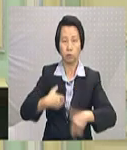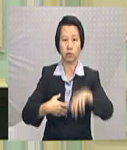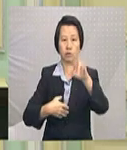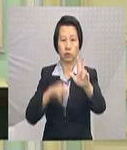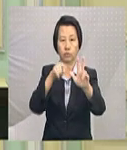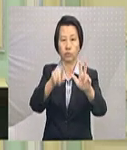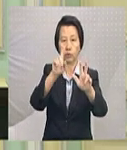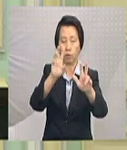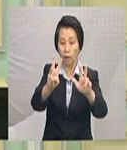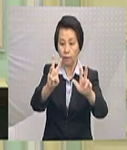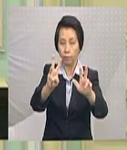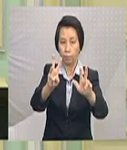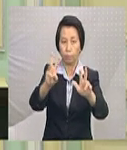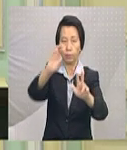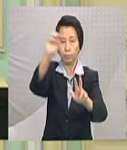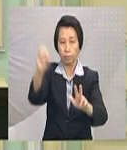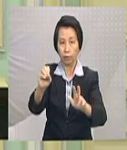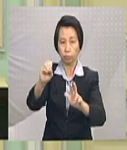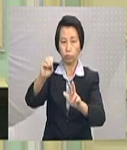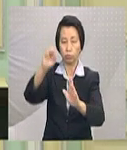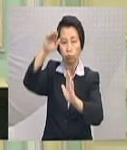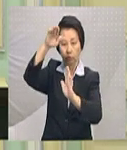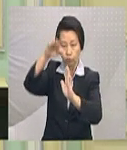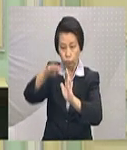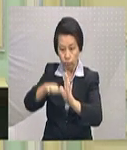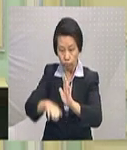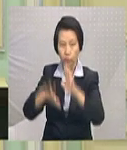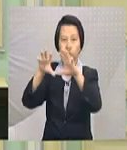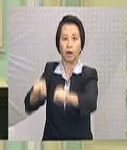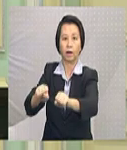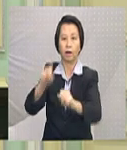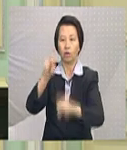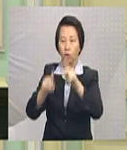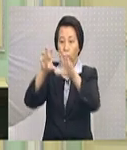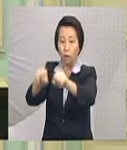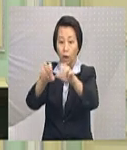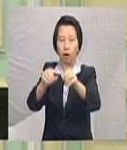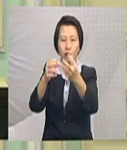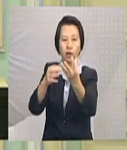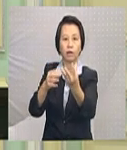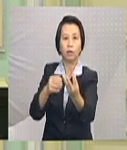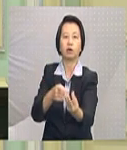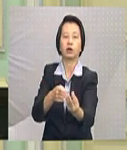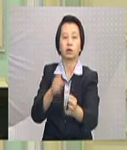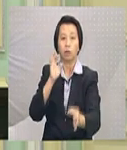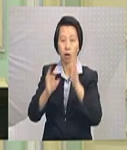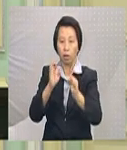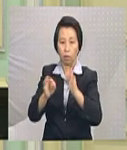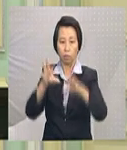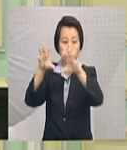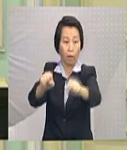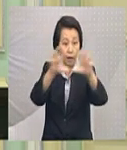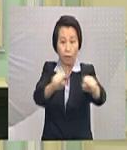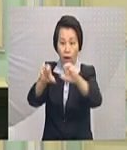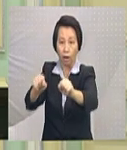3.6% penurunan dari segi jumlah tangkapan. Dan jika trend penurunan ini